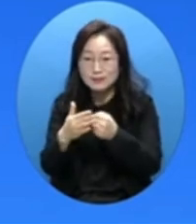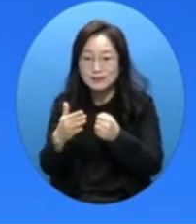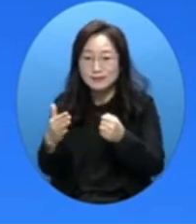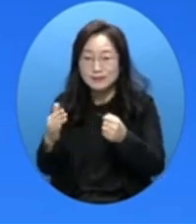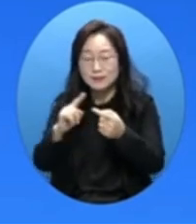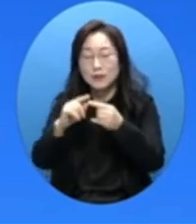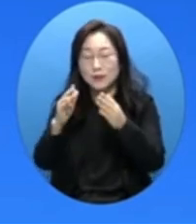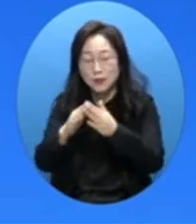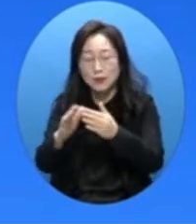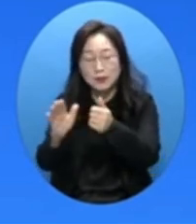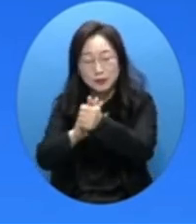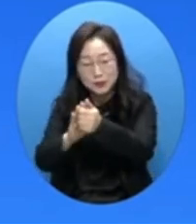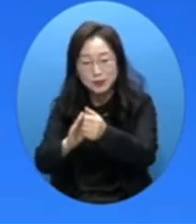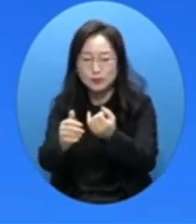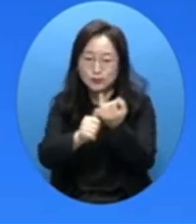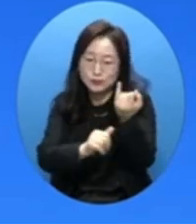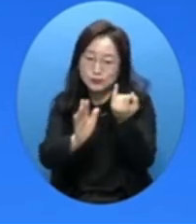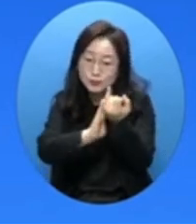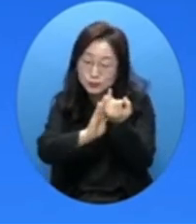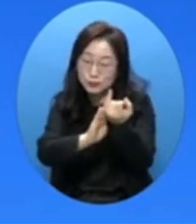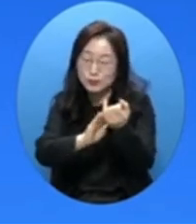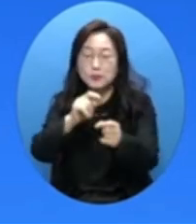교회를 섬기며 아내를 돌보기 위해서